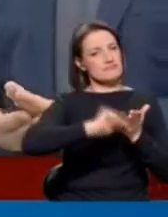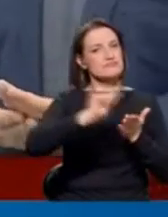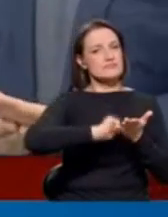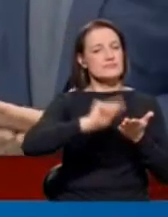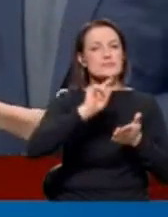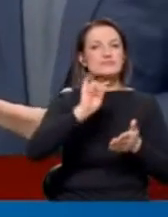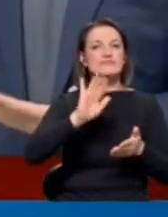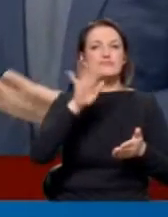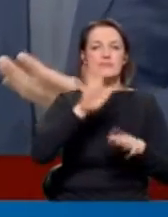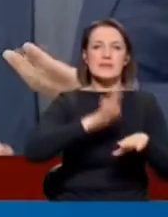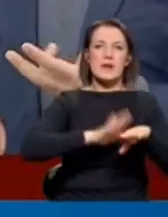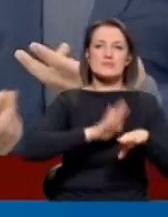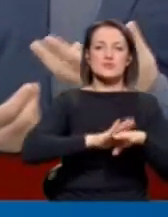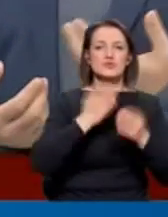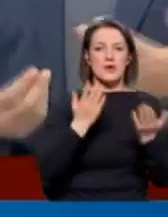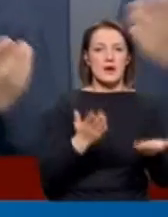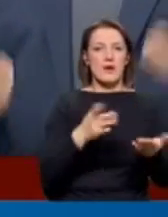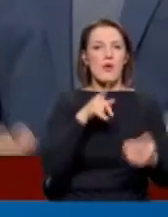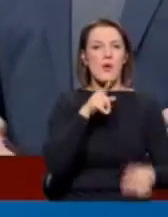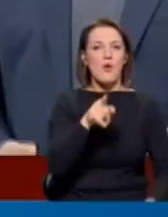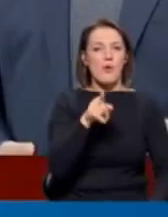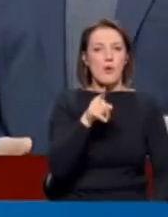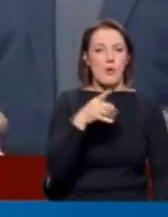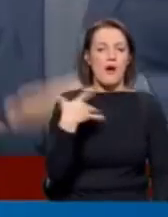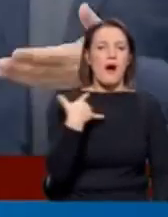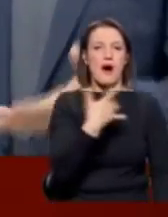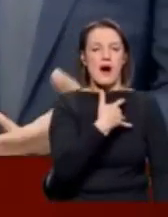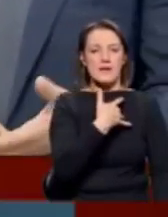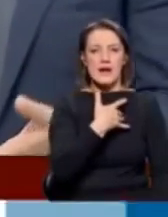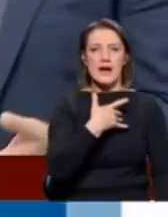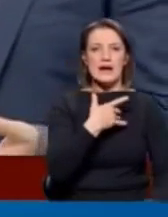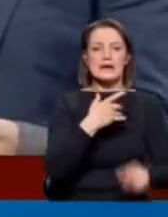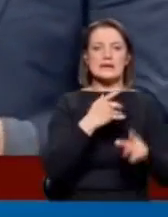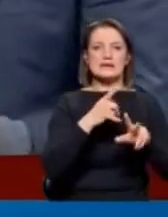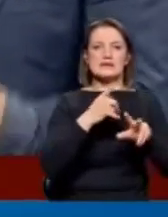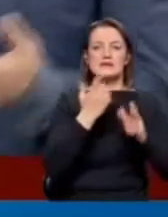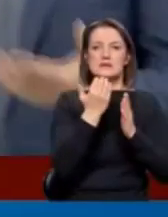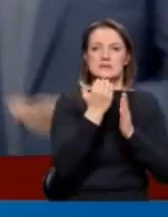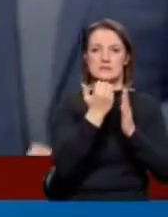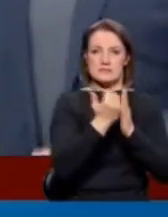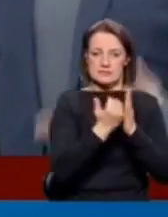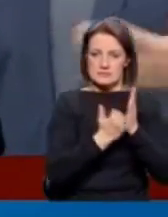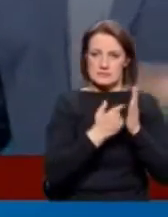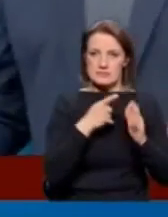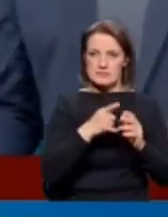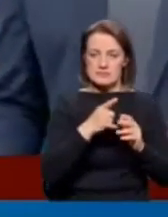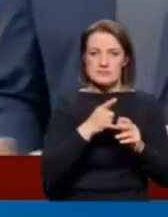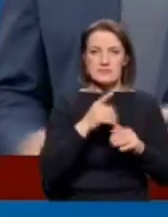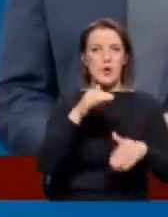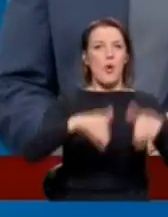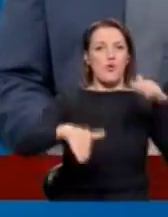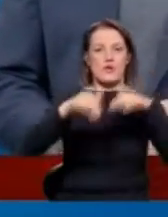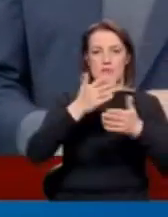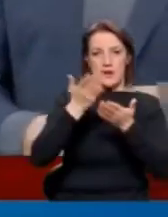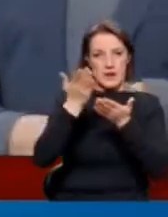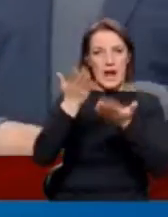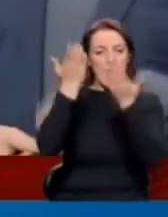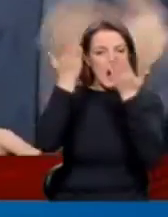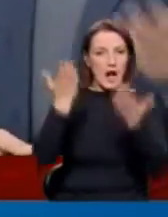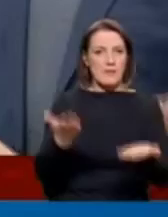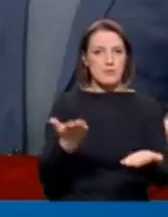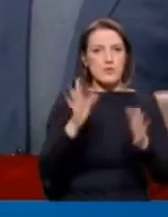Ondan sonra ne yapılacak Bak o anayasayı referanduma gidecek referandumda kabul edilirse